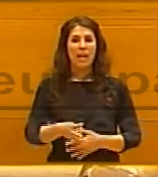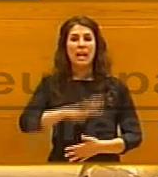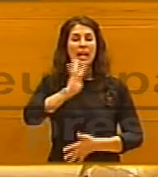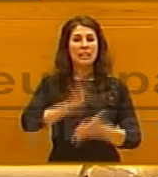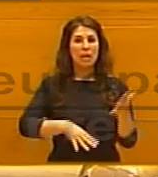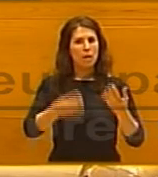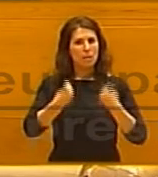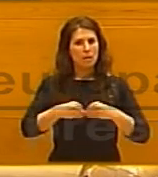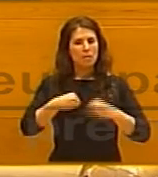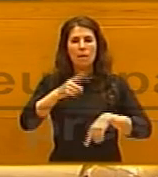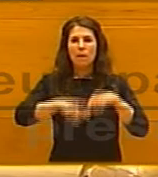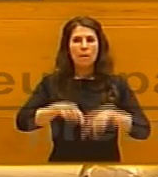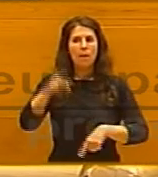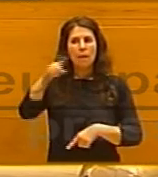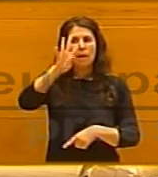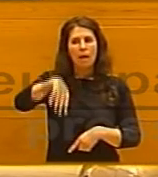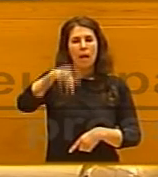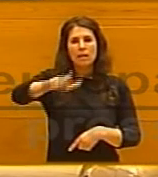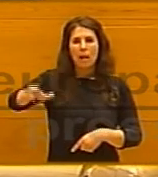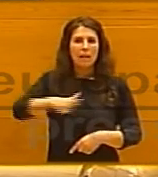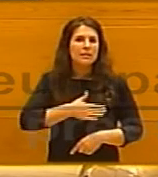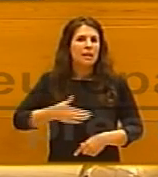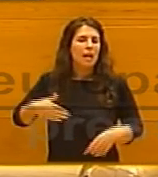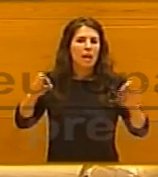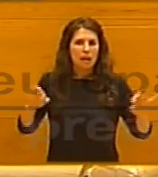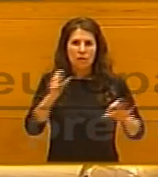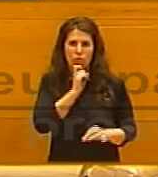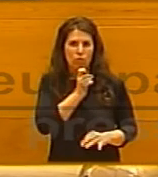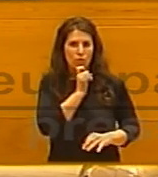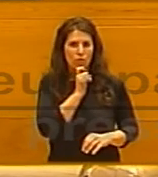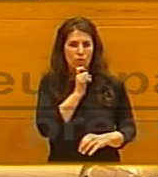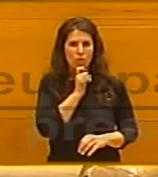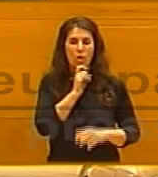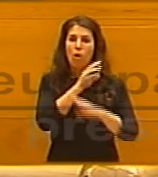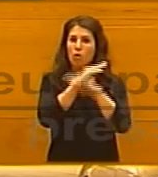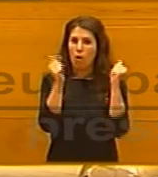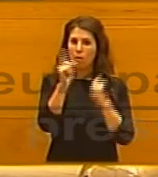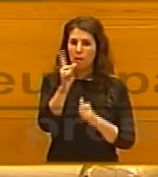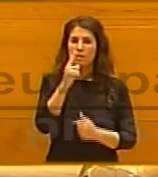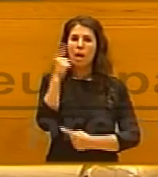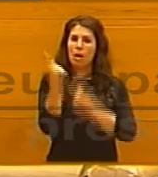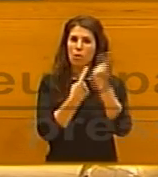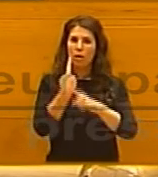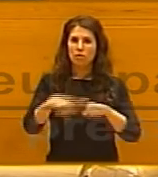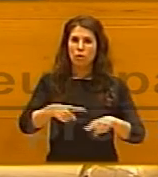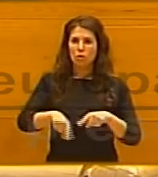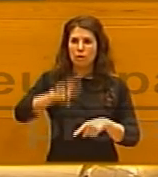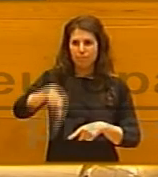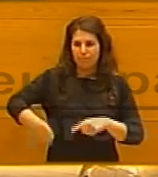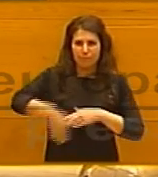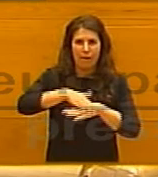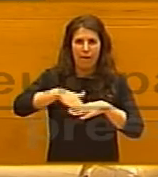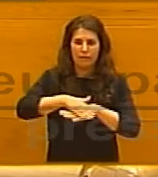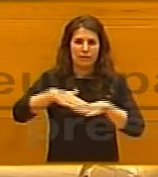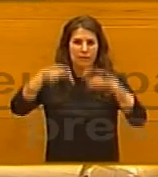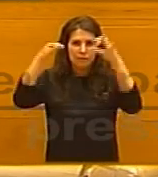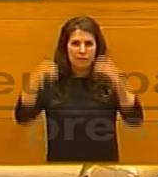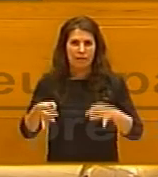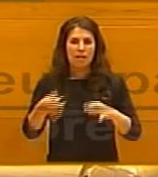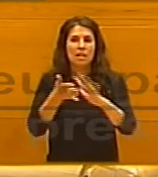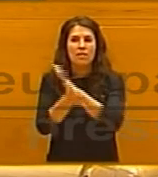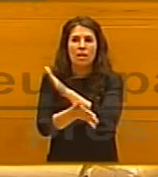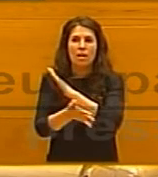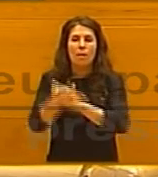que els catalans volen que sigui. No oblidem mai que hi ha veritats bàsiques, que hi ha el que ens parla al nostre